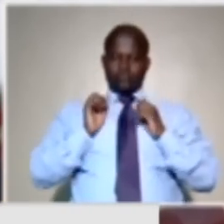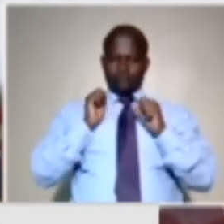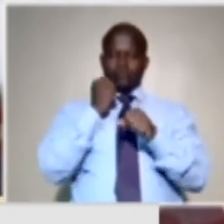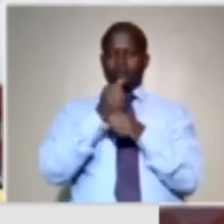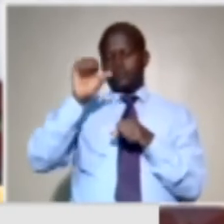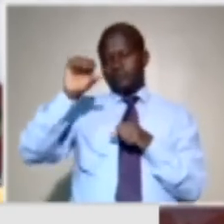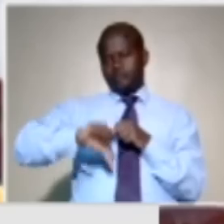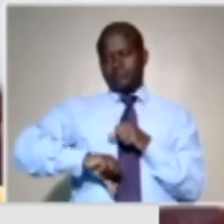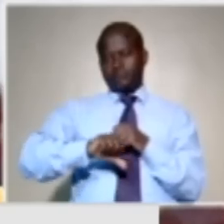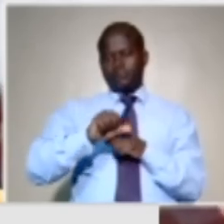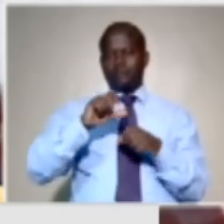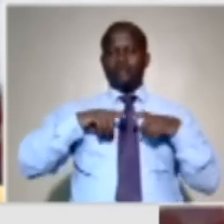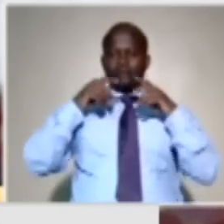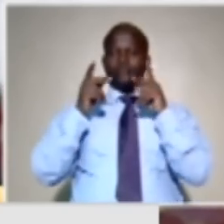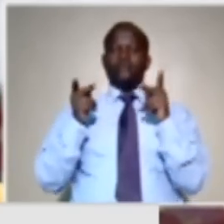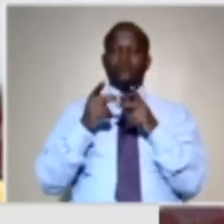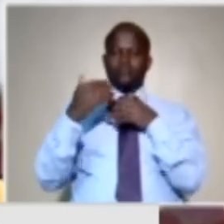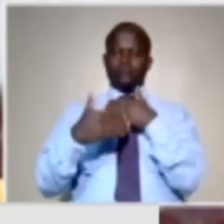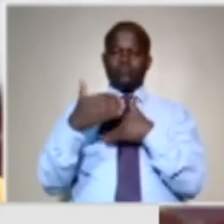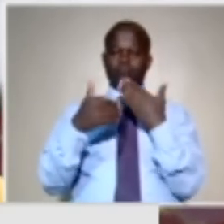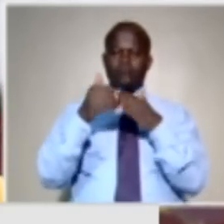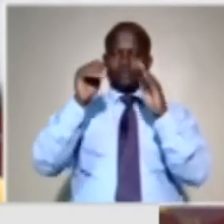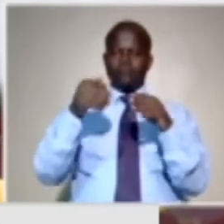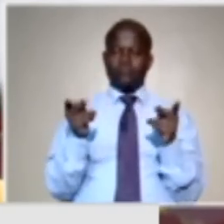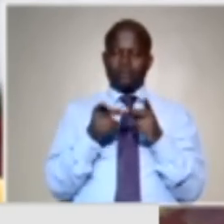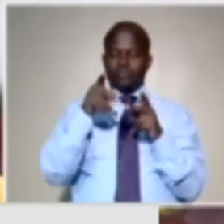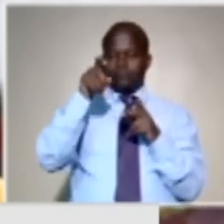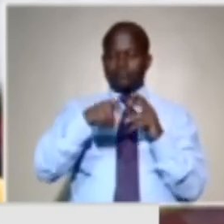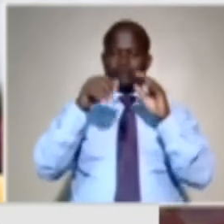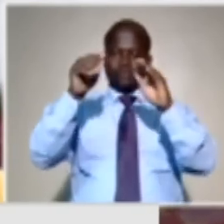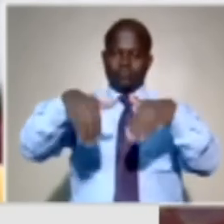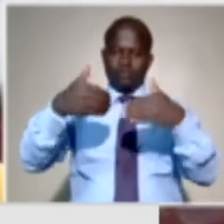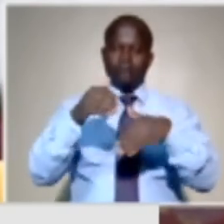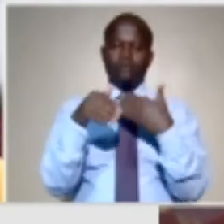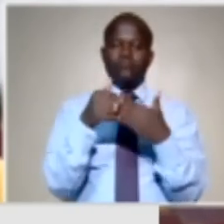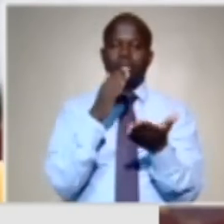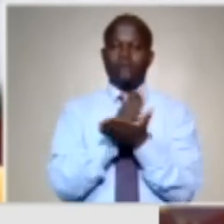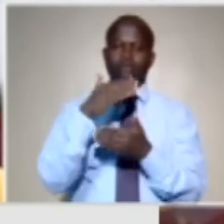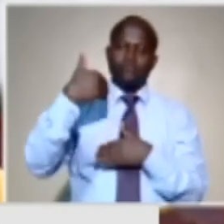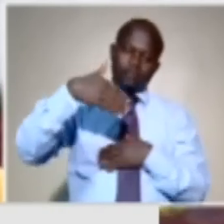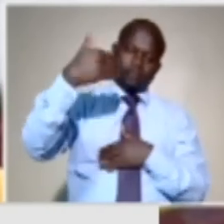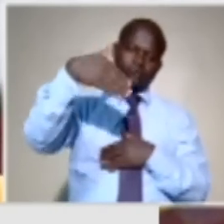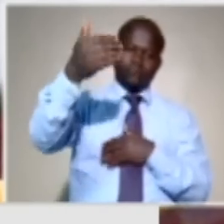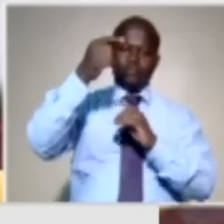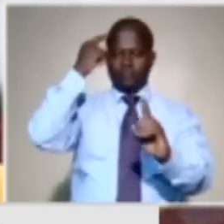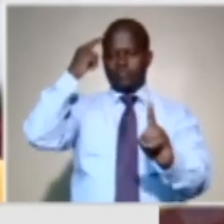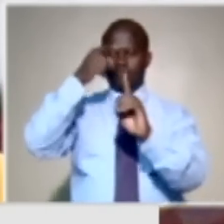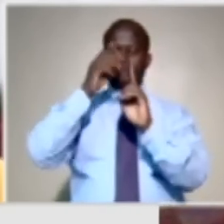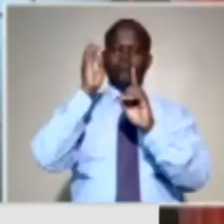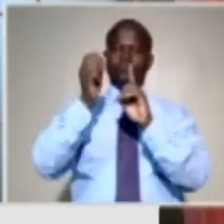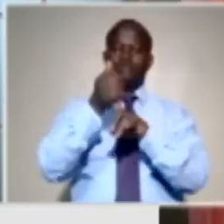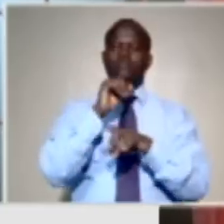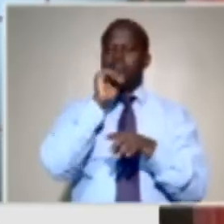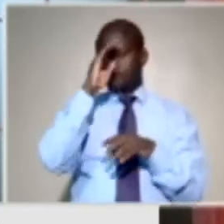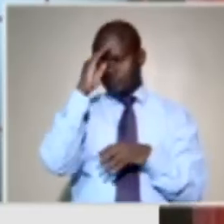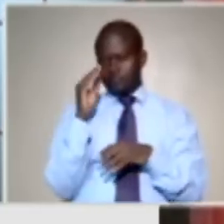ibidakorwa. Dutura hagomba guturwa, duhinga hagomba guhingwa, bityo intego tuzazigeraho nta